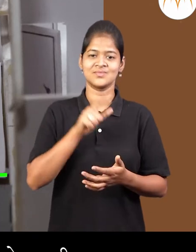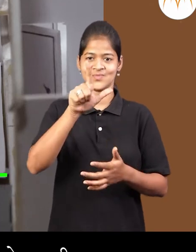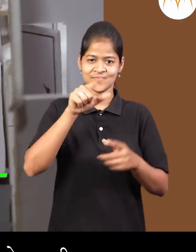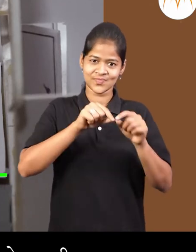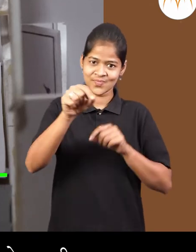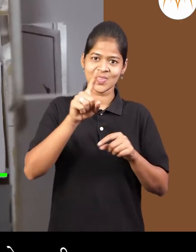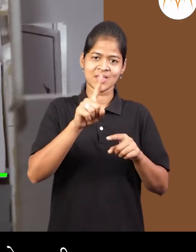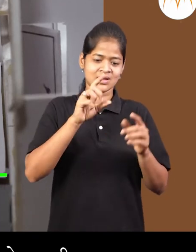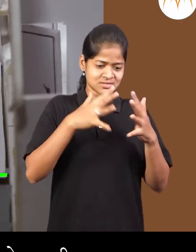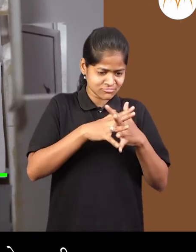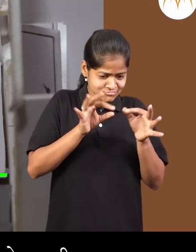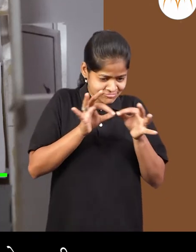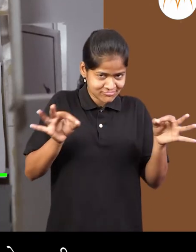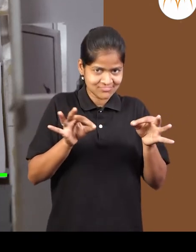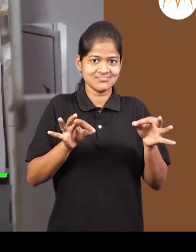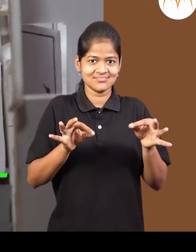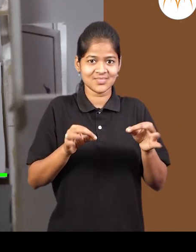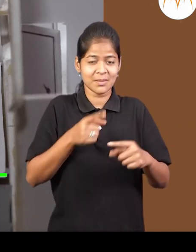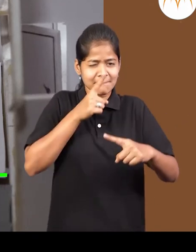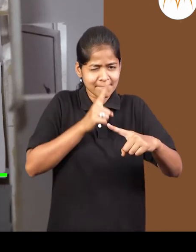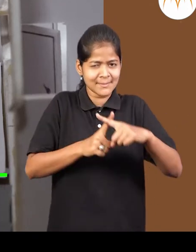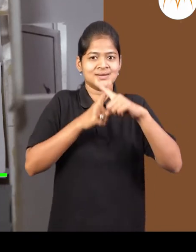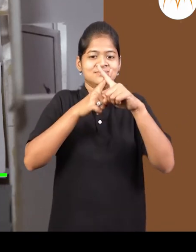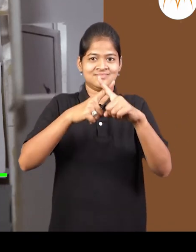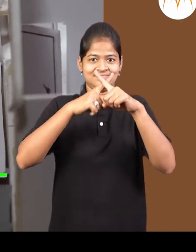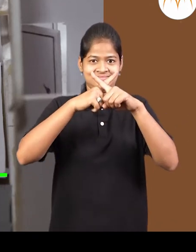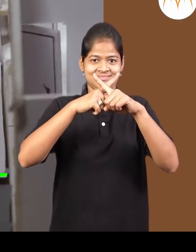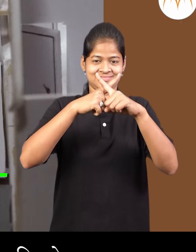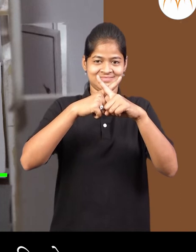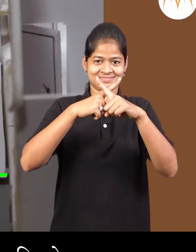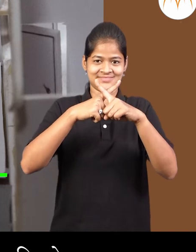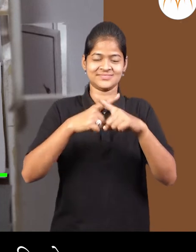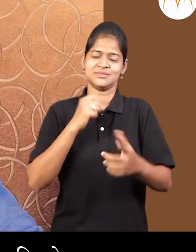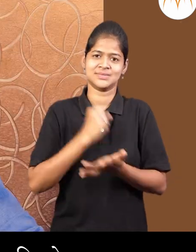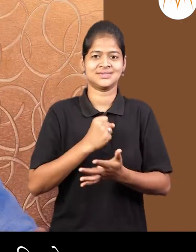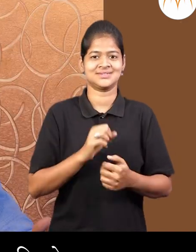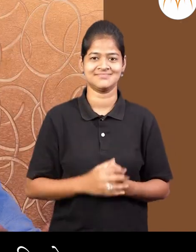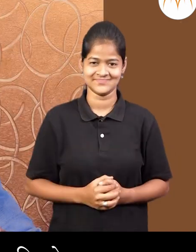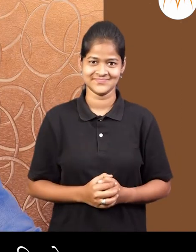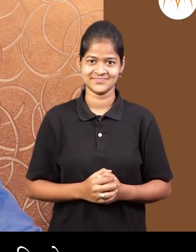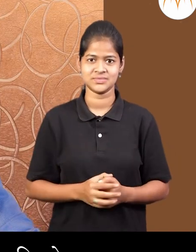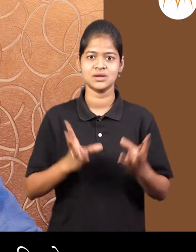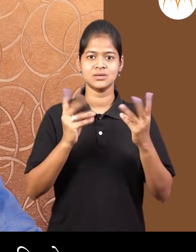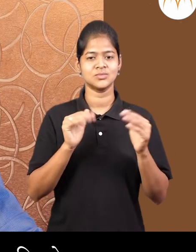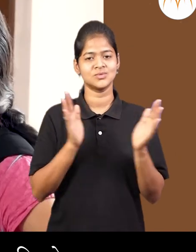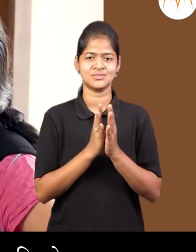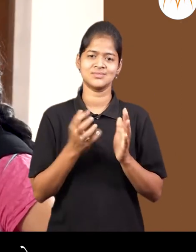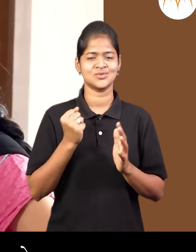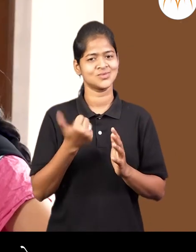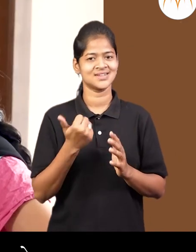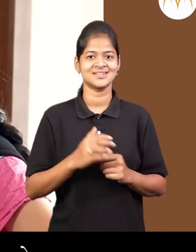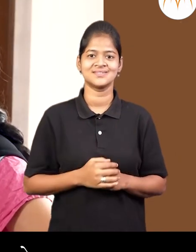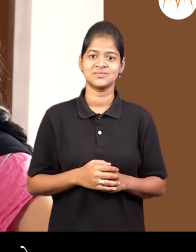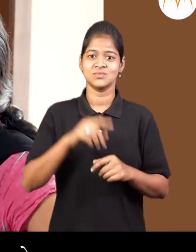त्याची लांबी आणि रुंदी मोजायची आणि त्यांचा गुणाकार करायचा, म्हणजे त्या पृष्ठभागाचं क्षेत्रफळ मिळतं.